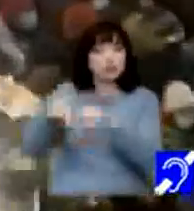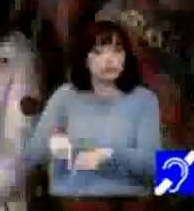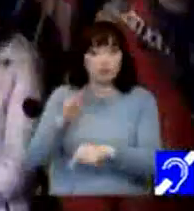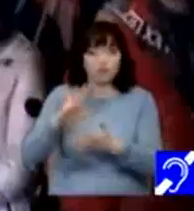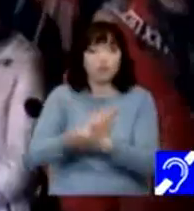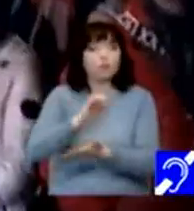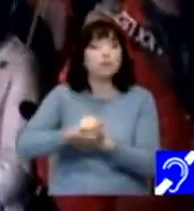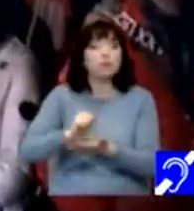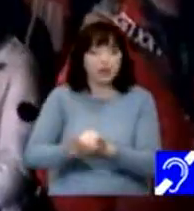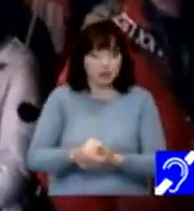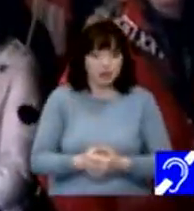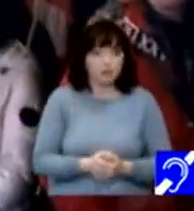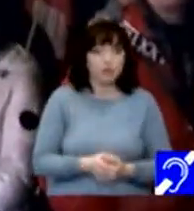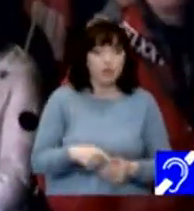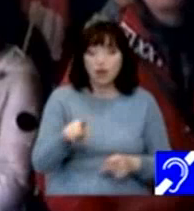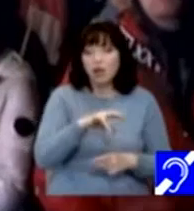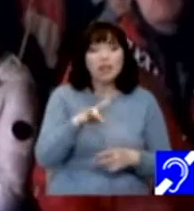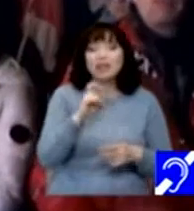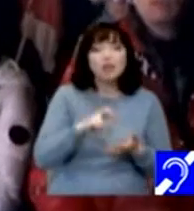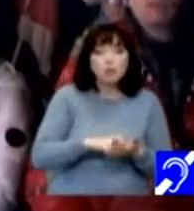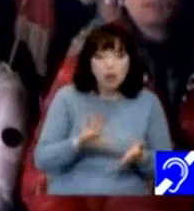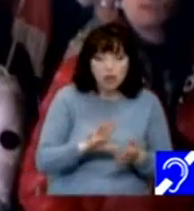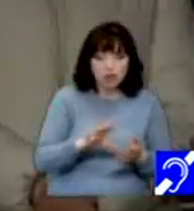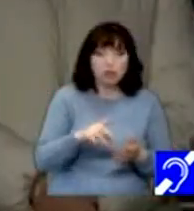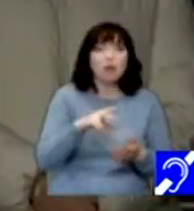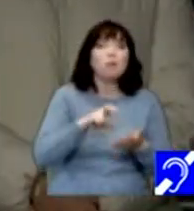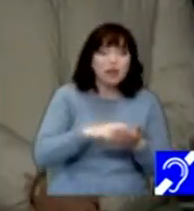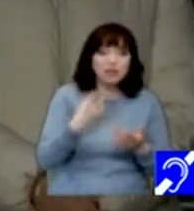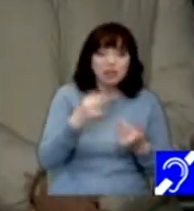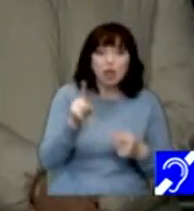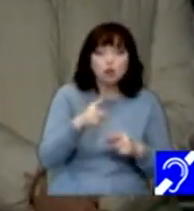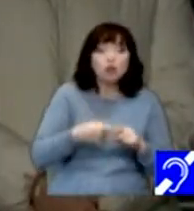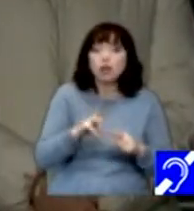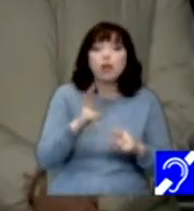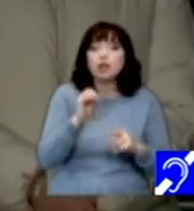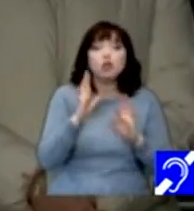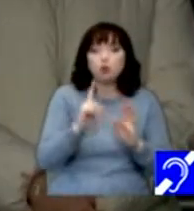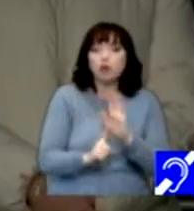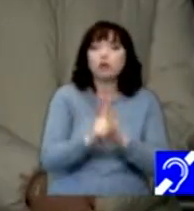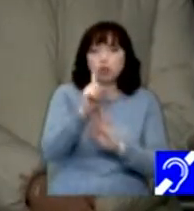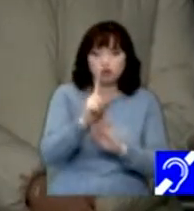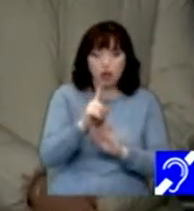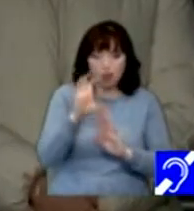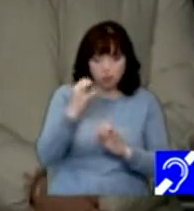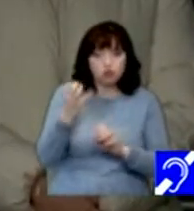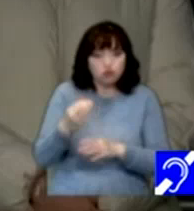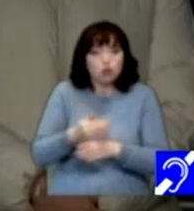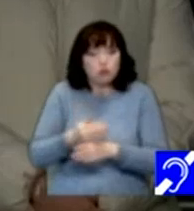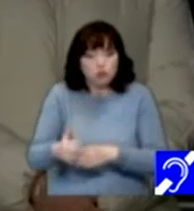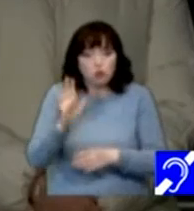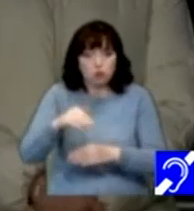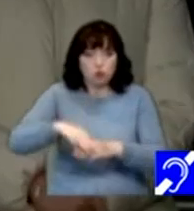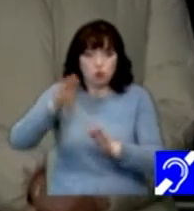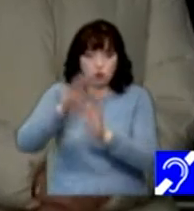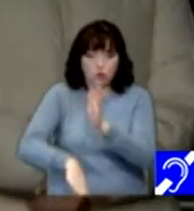media poloneze. Nu puțin se tem că este doar începutul. A za chwilę cenzura internetu, za chwilę